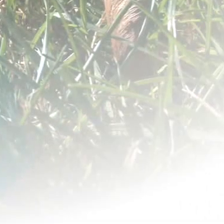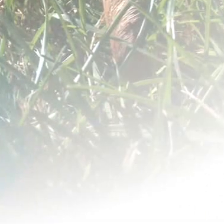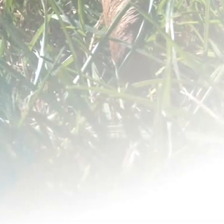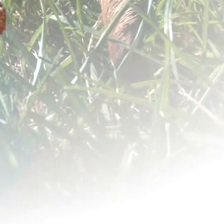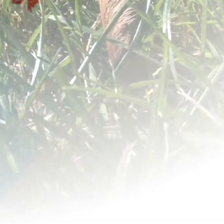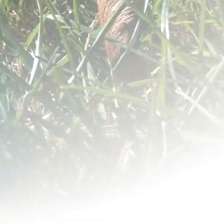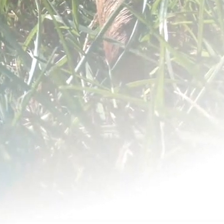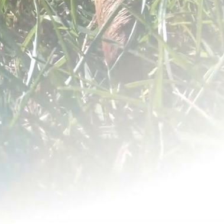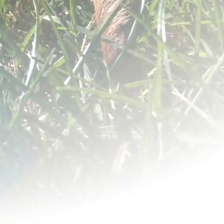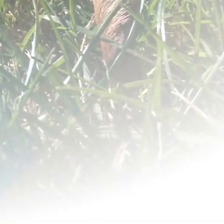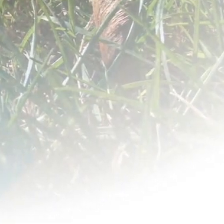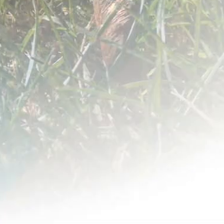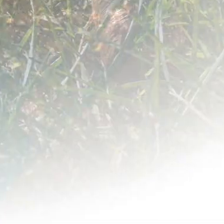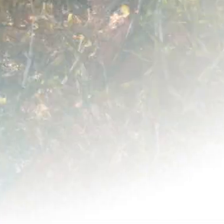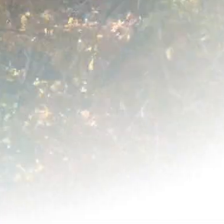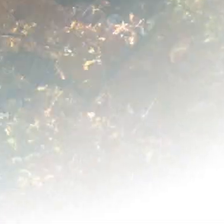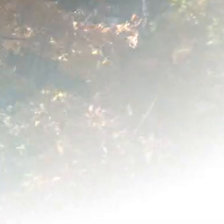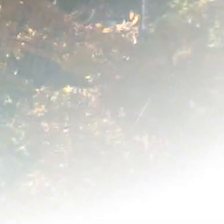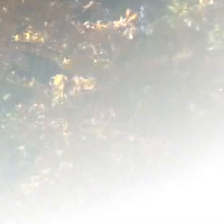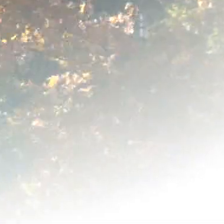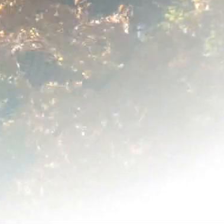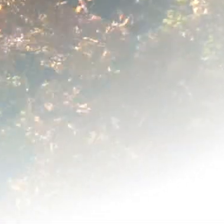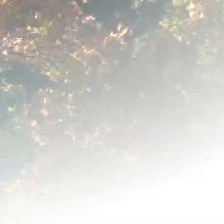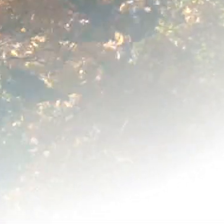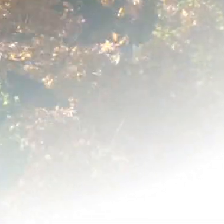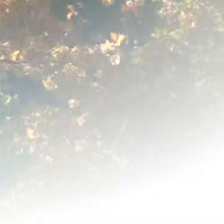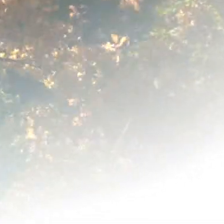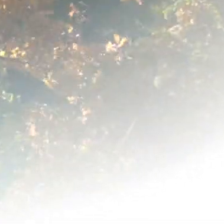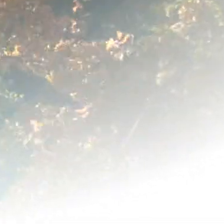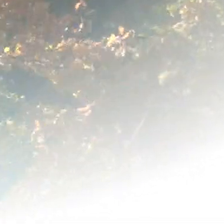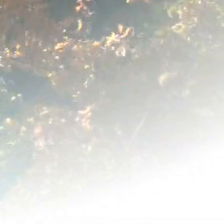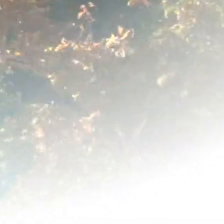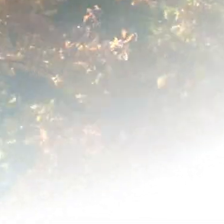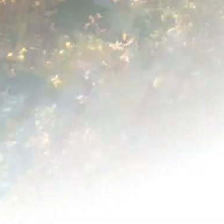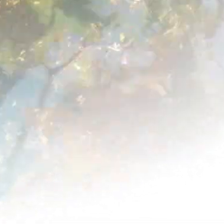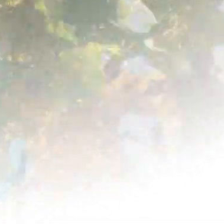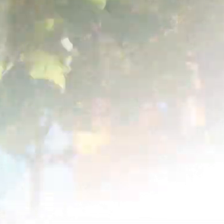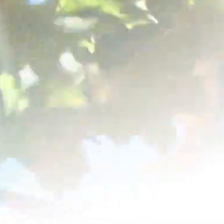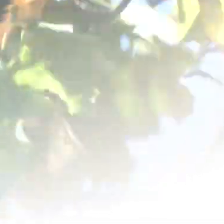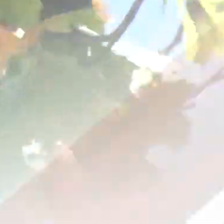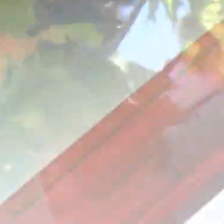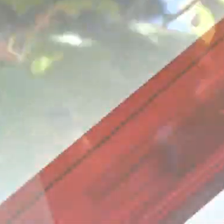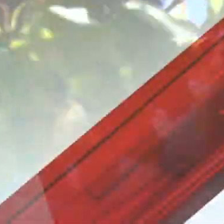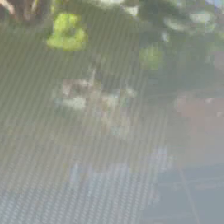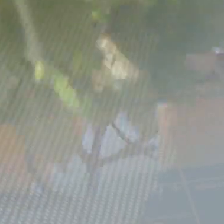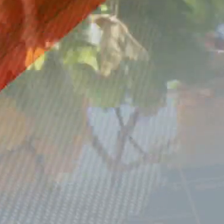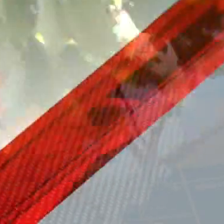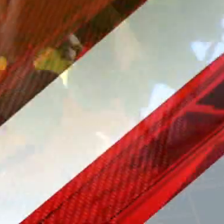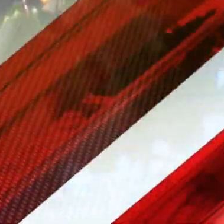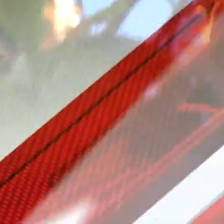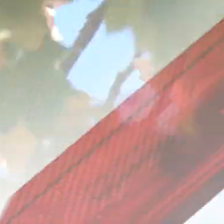Па праваслаўным календары 24 кастрычніка імяніны ў Зінаіды, Зміцера і Філіпа. У